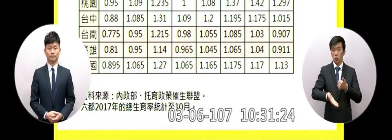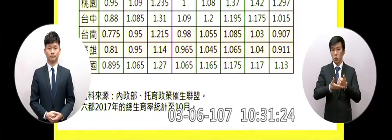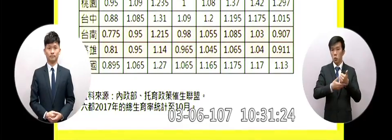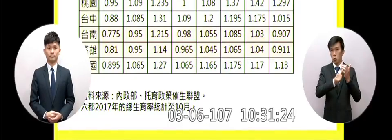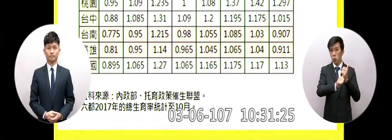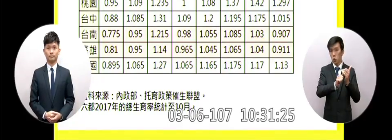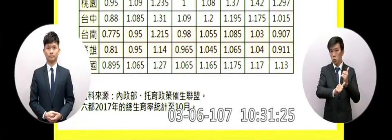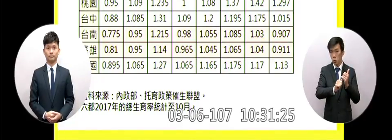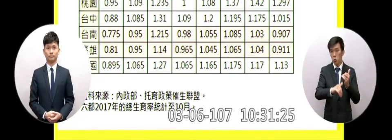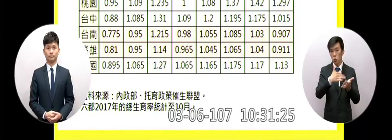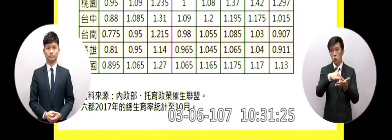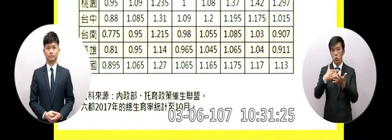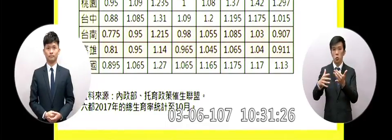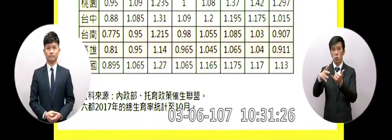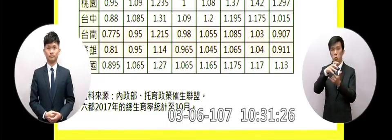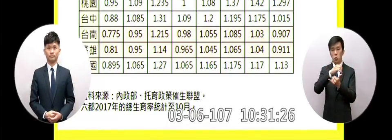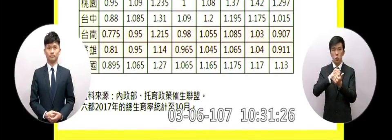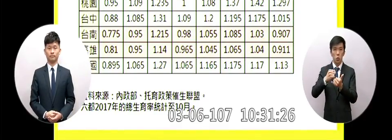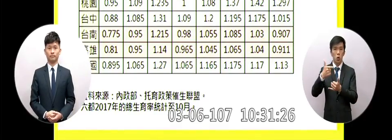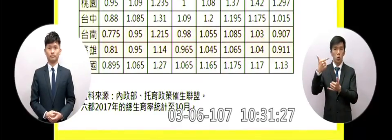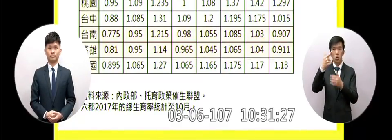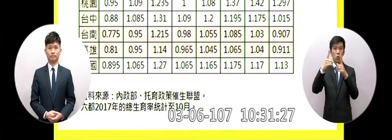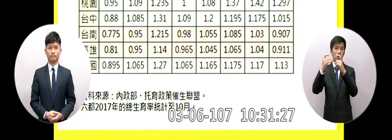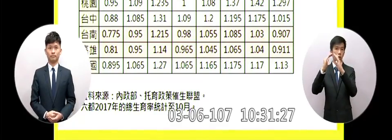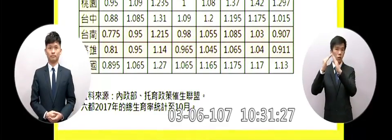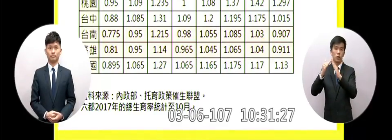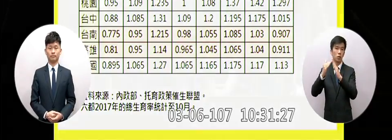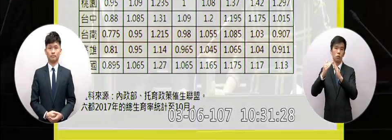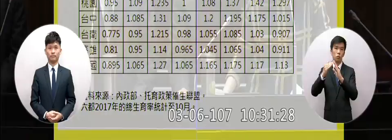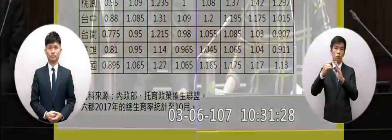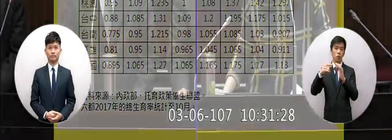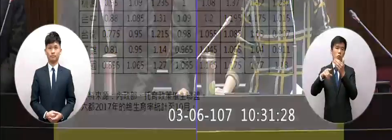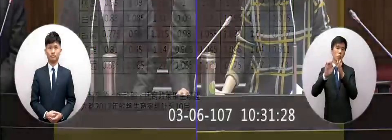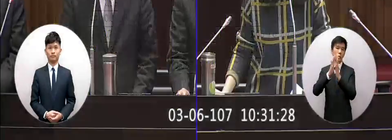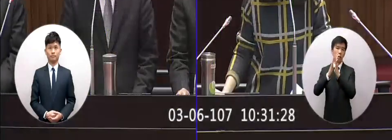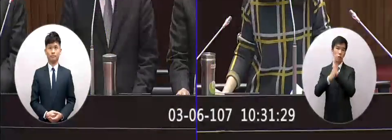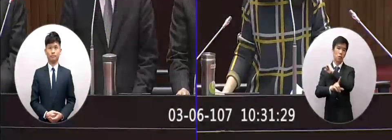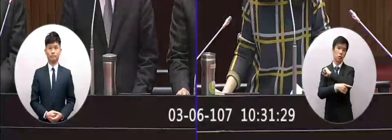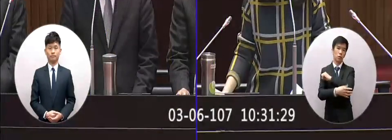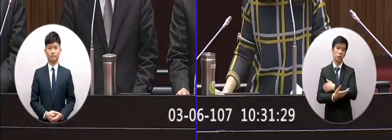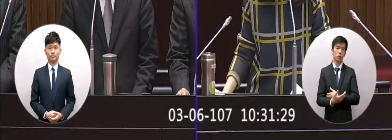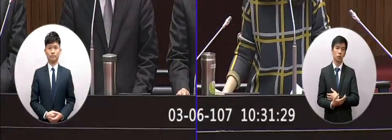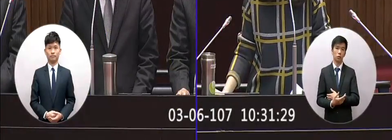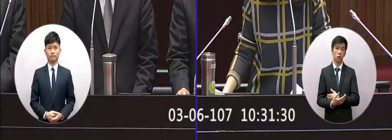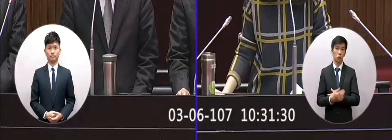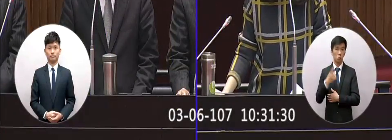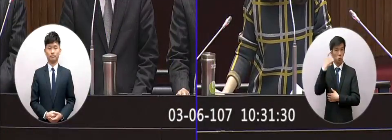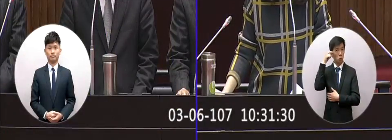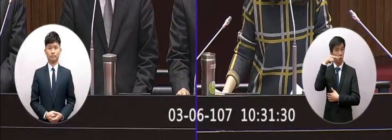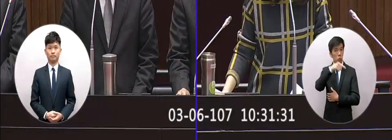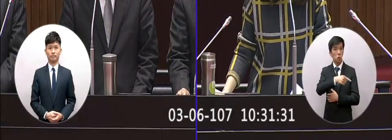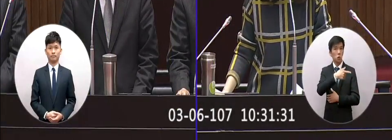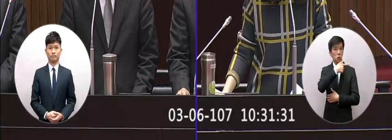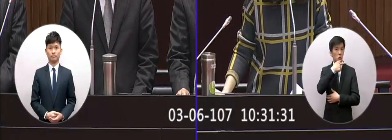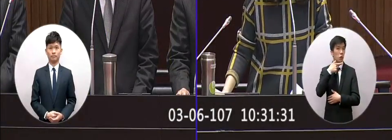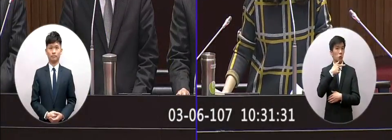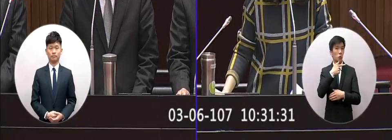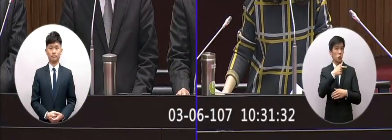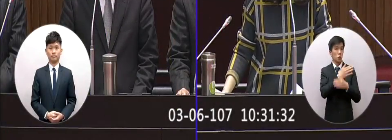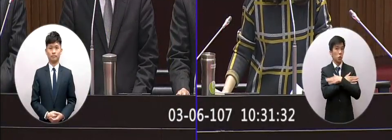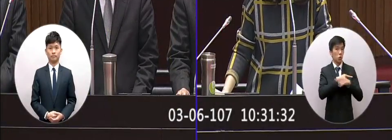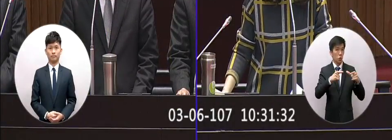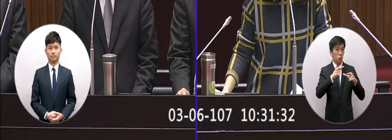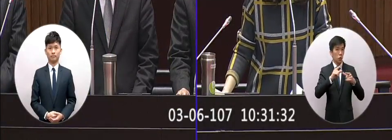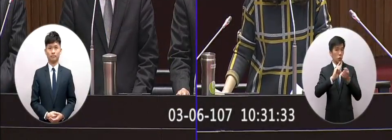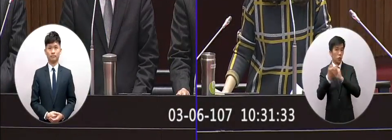还是六度最低啦所以刚刚院长 您说的这样私幼公共化的一个想法到底可不可行那你只要怎么